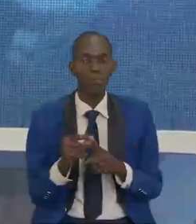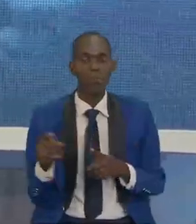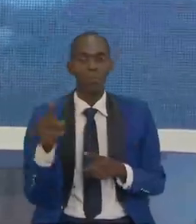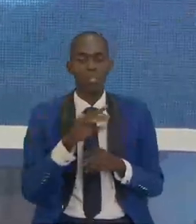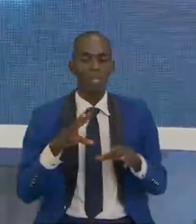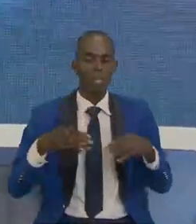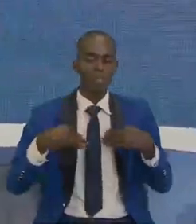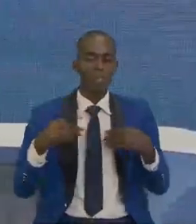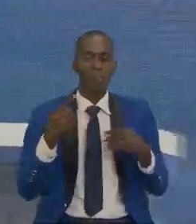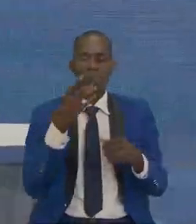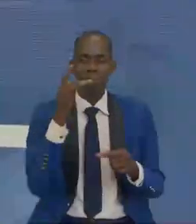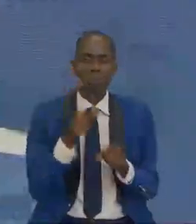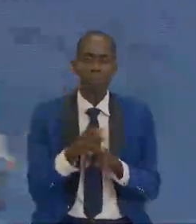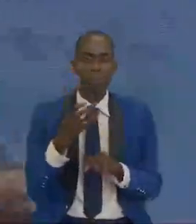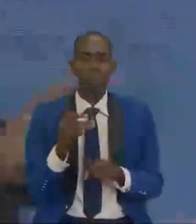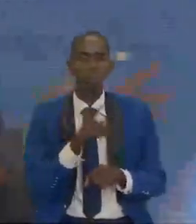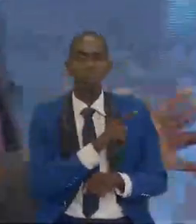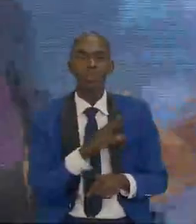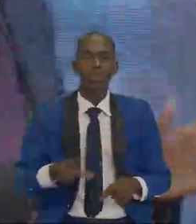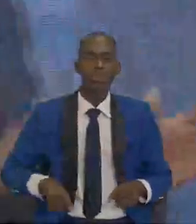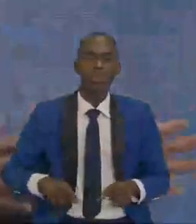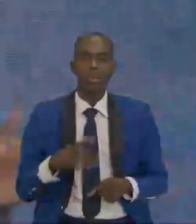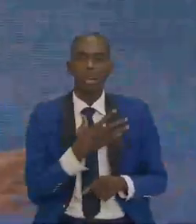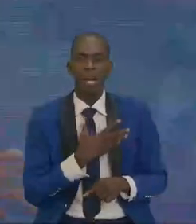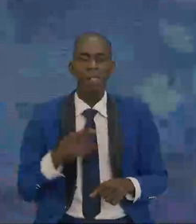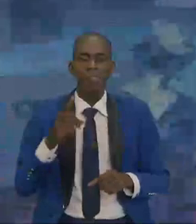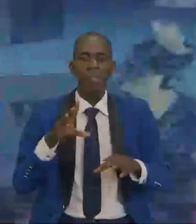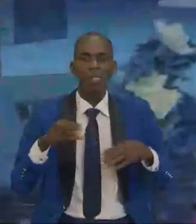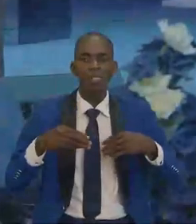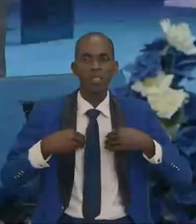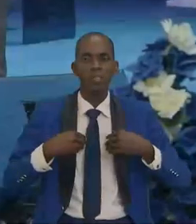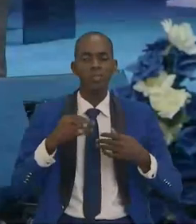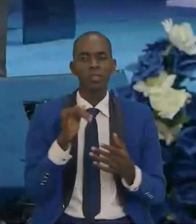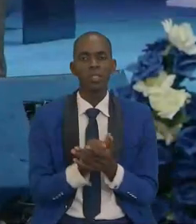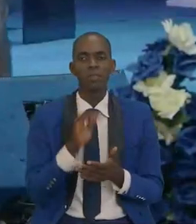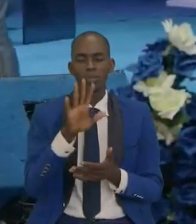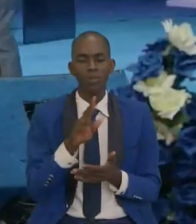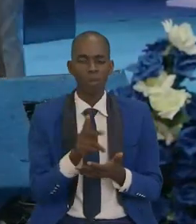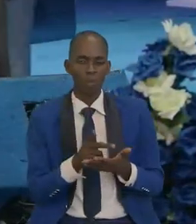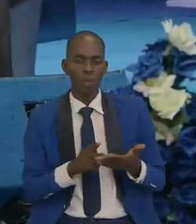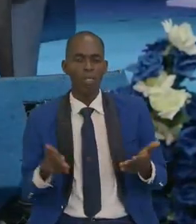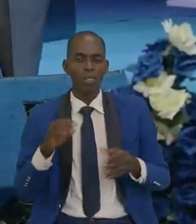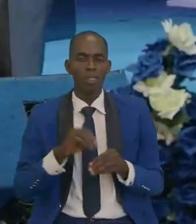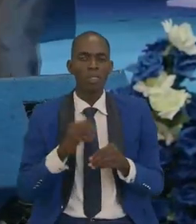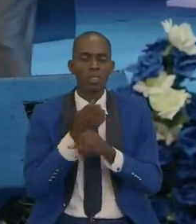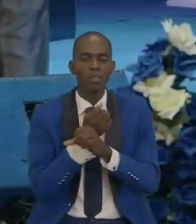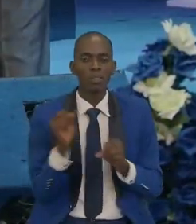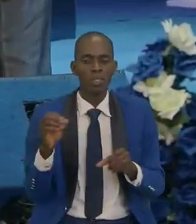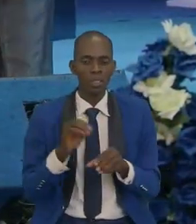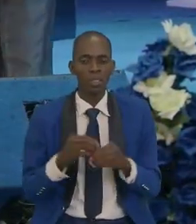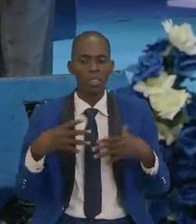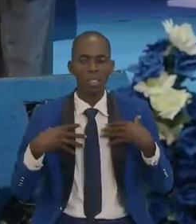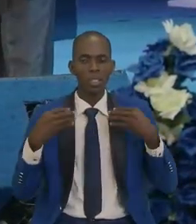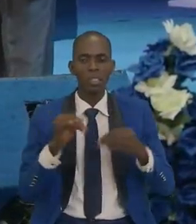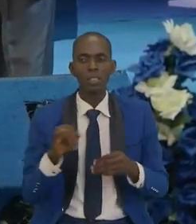Lorsque tu acceptes la parole, tu acceptes la promesse du Seigneur, tu acceptes